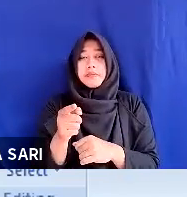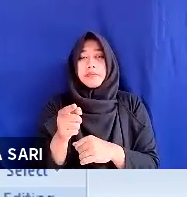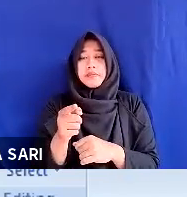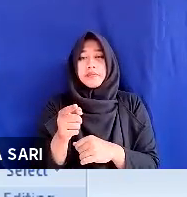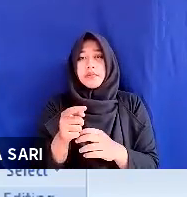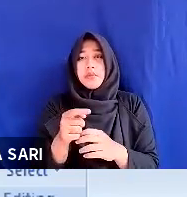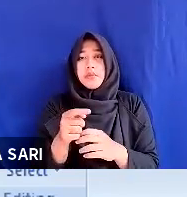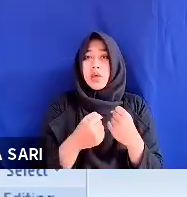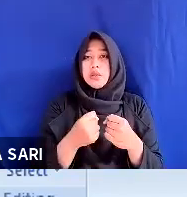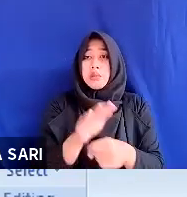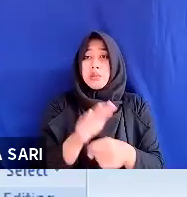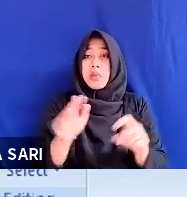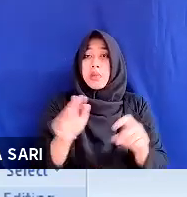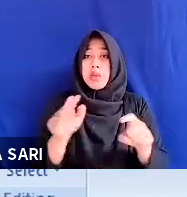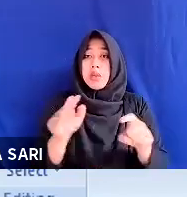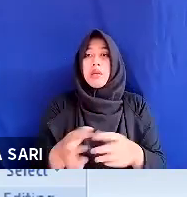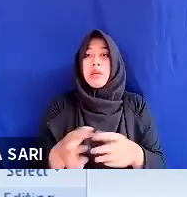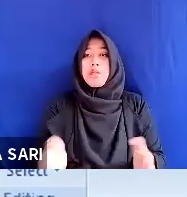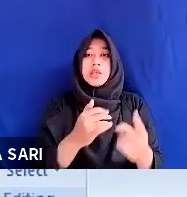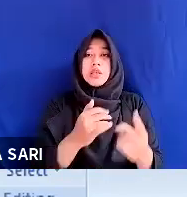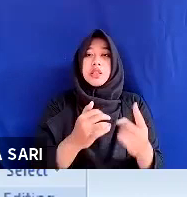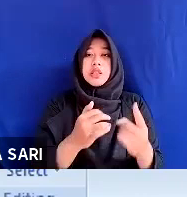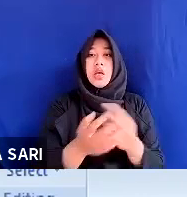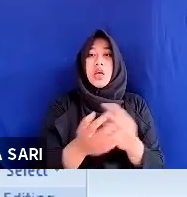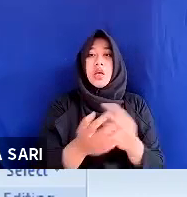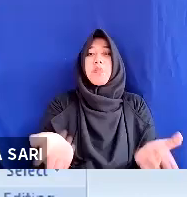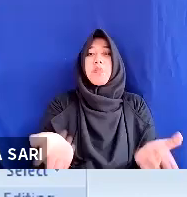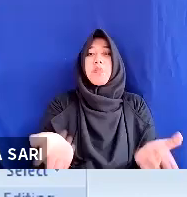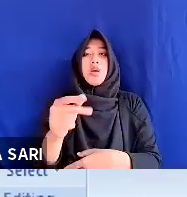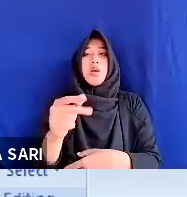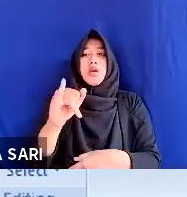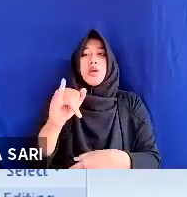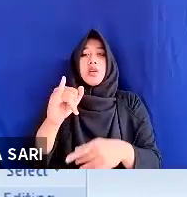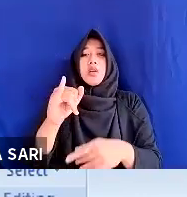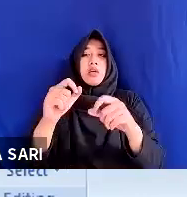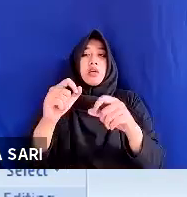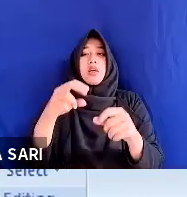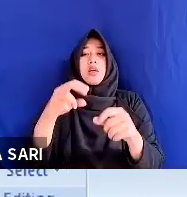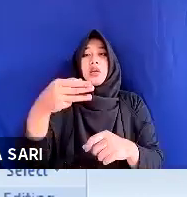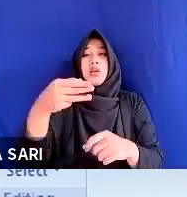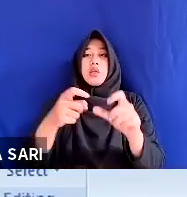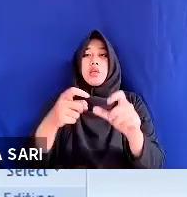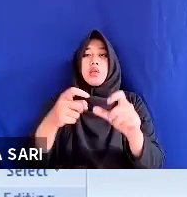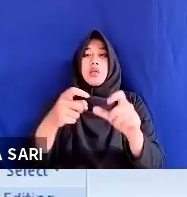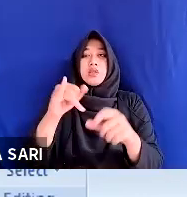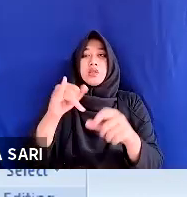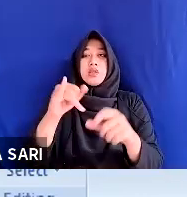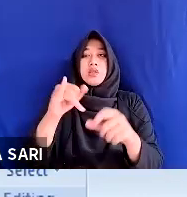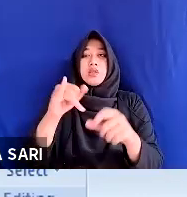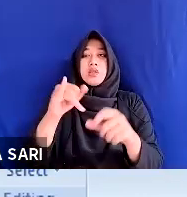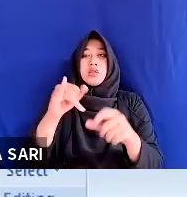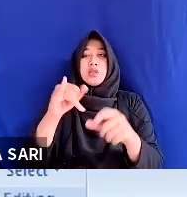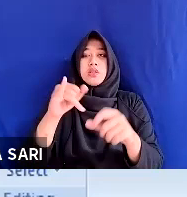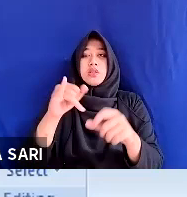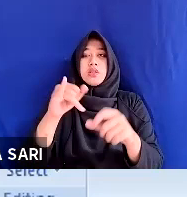resiliensi melalui lumbung pangan warga. Ini adalah upaya untuk membangun ketahanan. Apa sih resiliensi